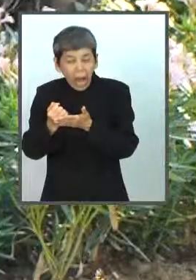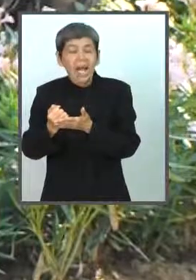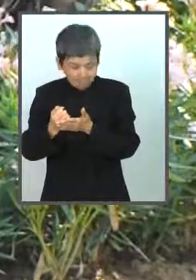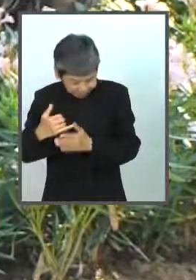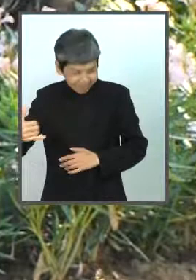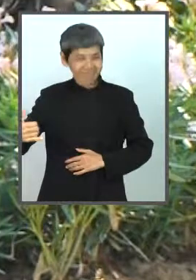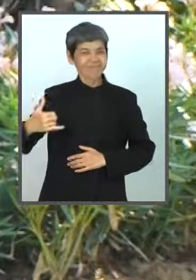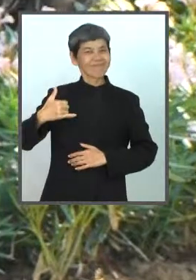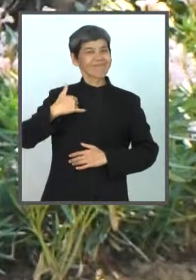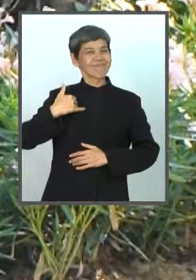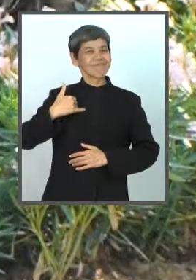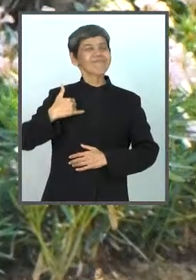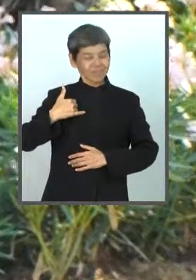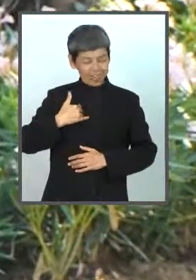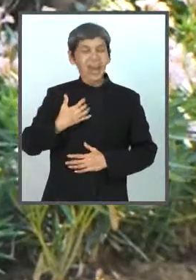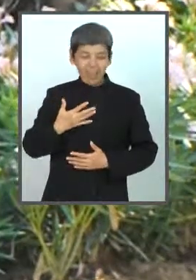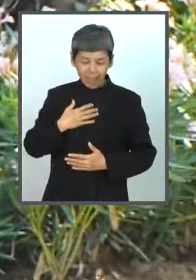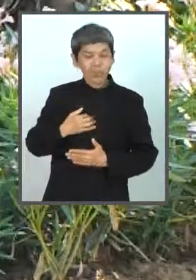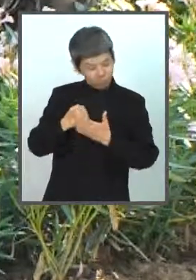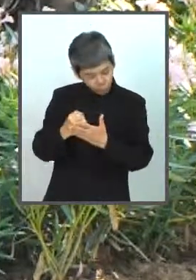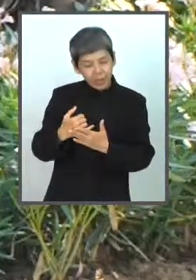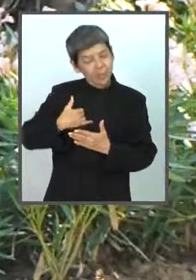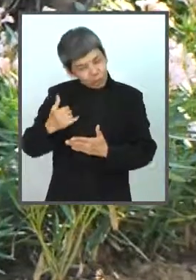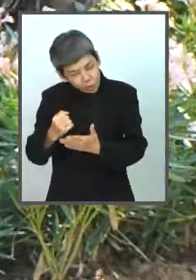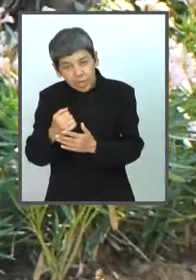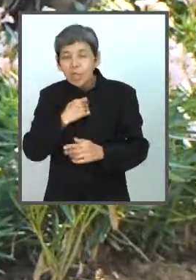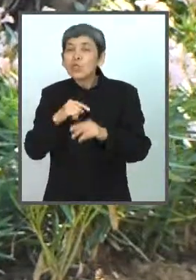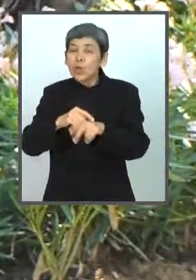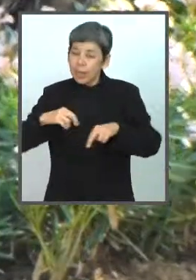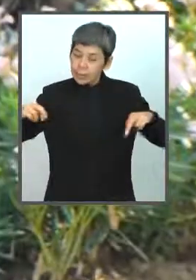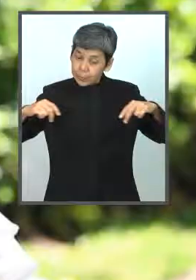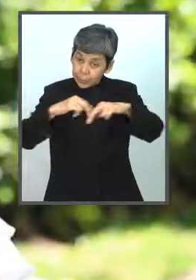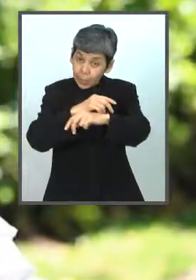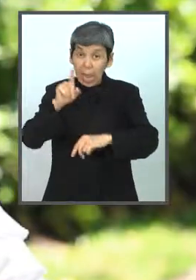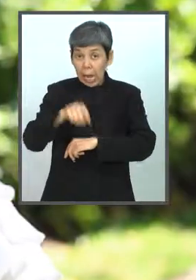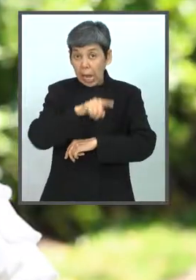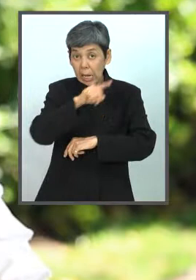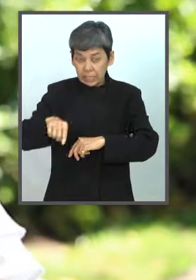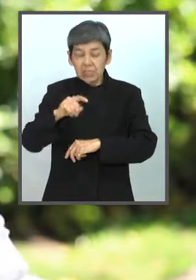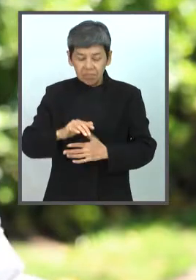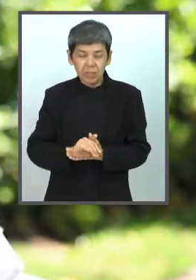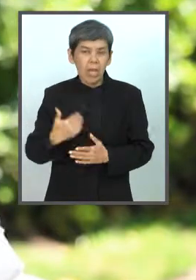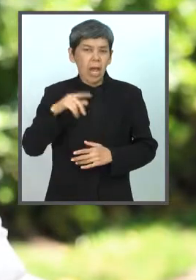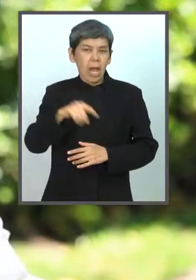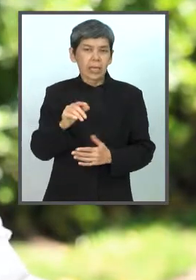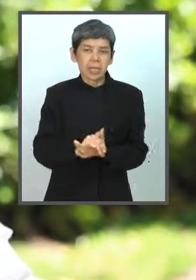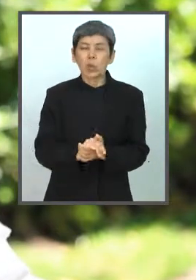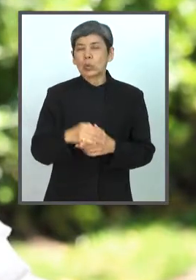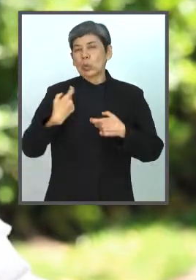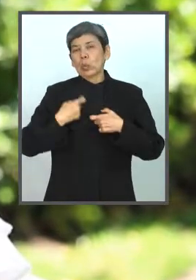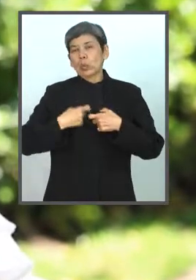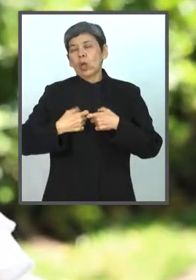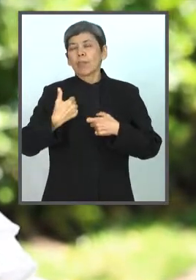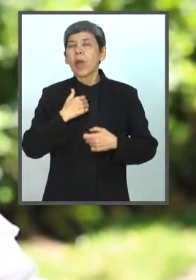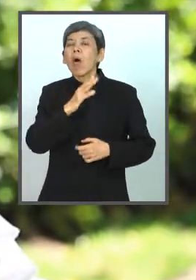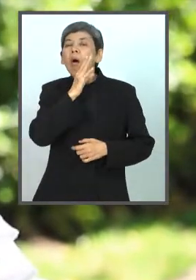นี่ยก็จะไปหาเขาก็ยินดีช่วยเหลืออย่างการข้ามถนนอย่างเงี้ยค่ะคนอังกฤษก็จะค่อนข้างที่จะเข้าถึงยากห